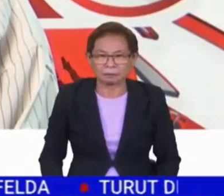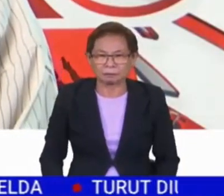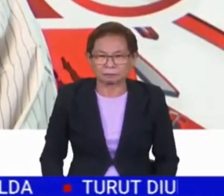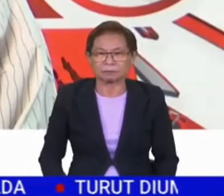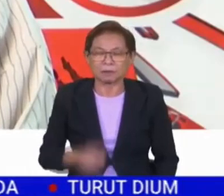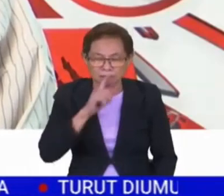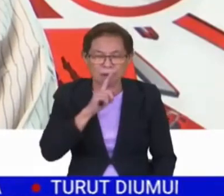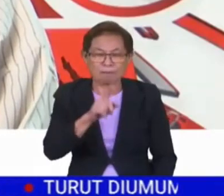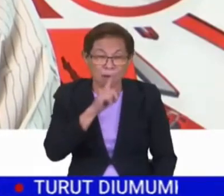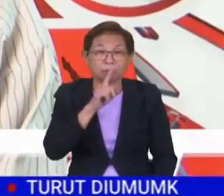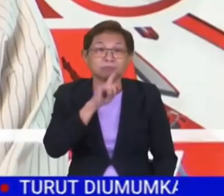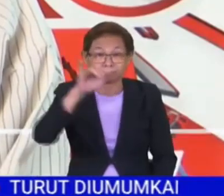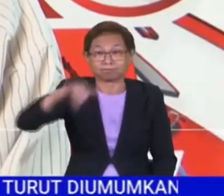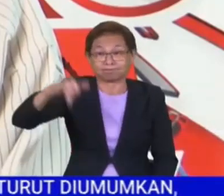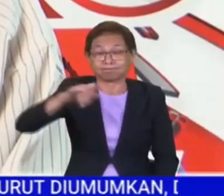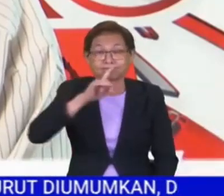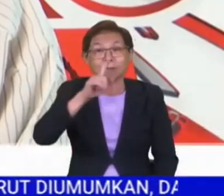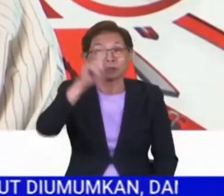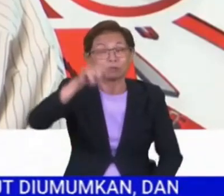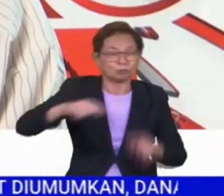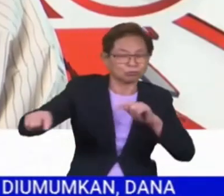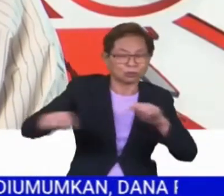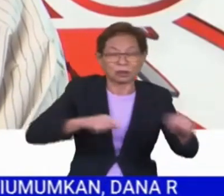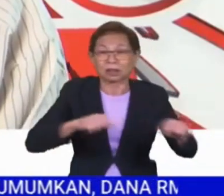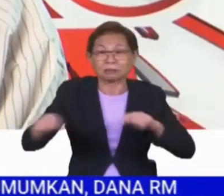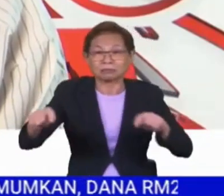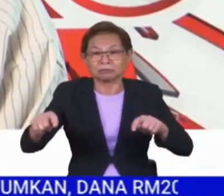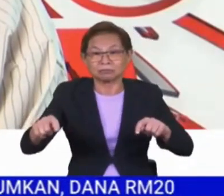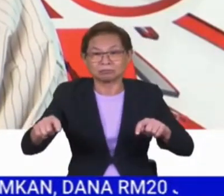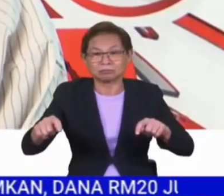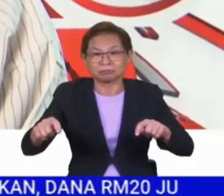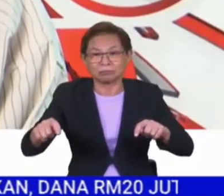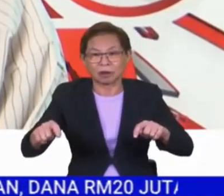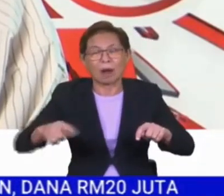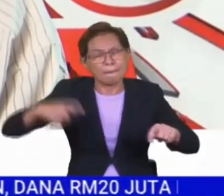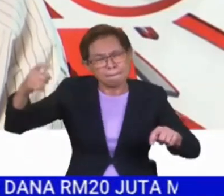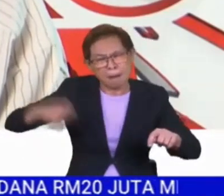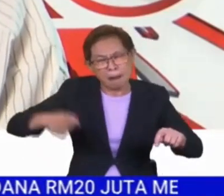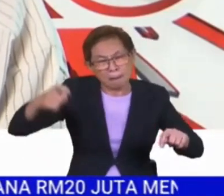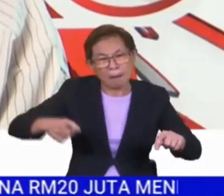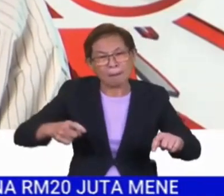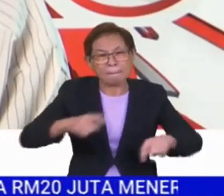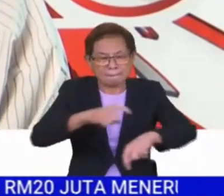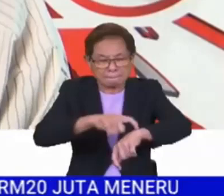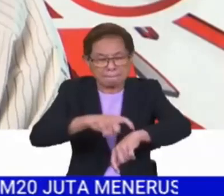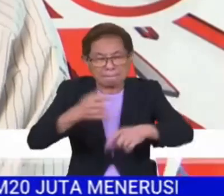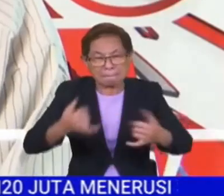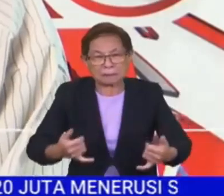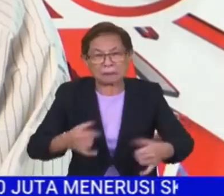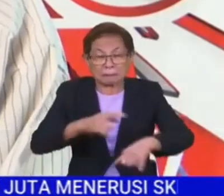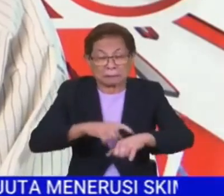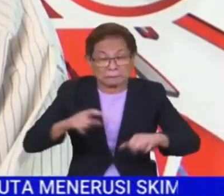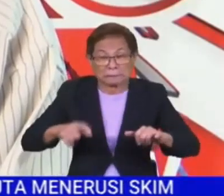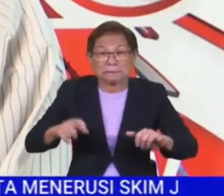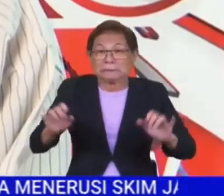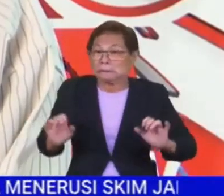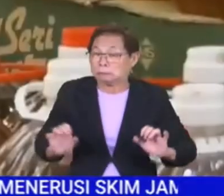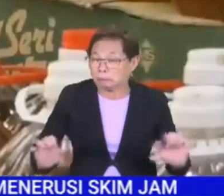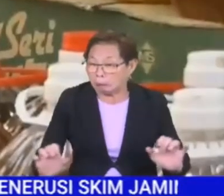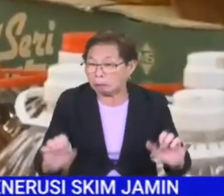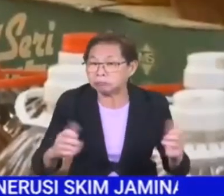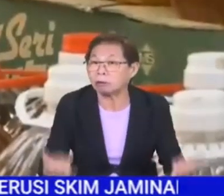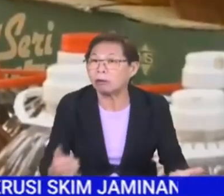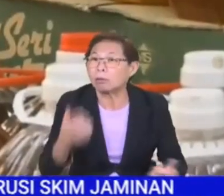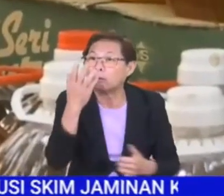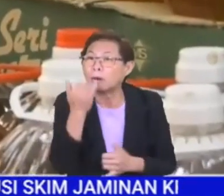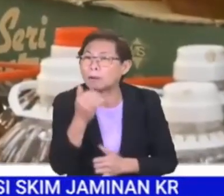Oh ya memang ini adalah satu tindakan yang perlu pada masa yang terdesak kini